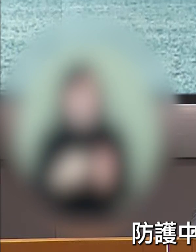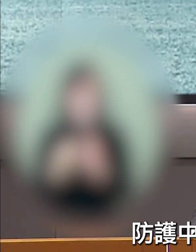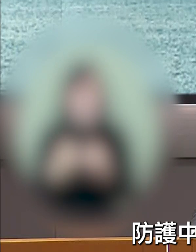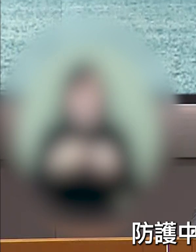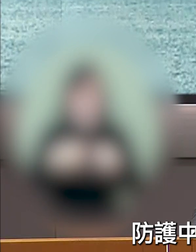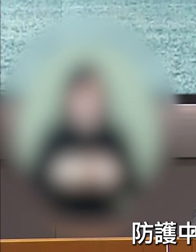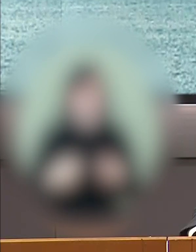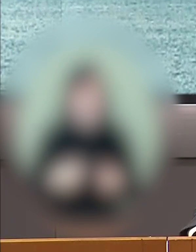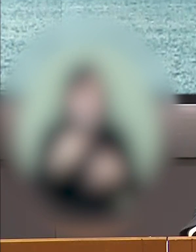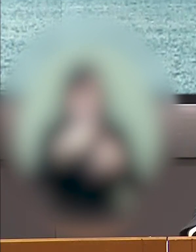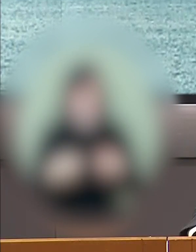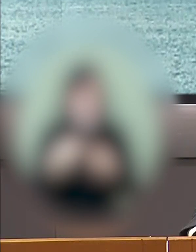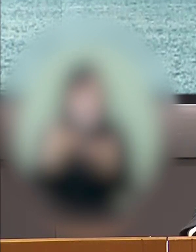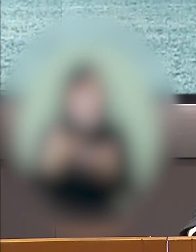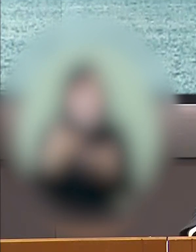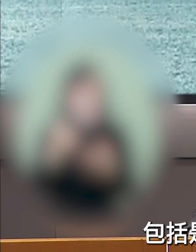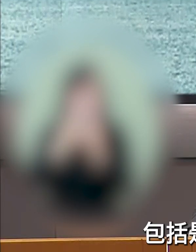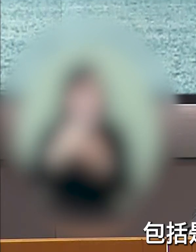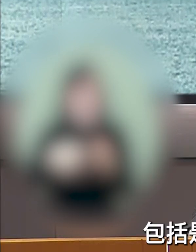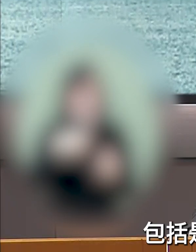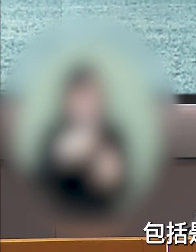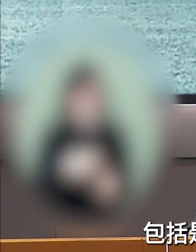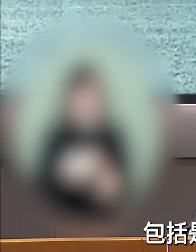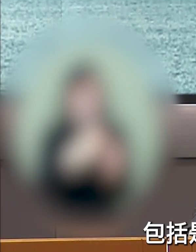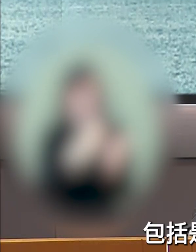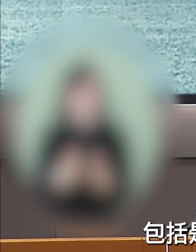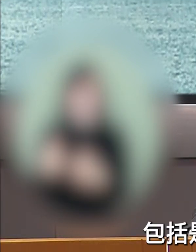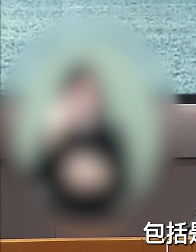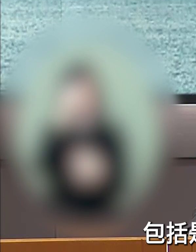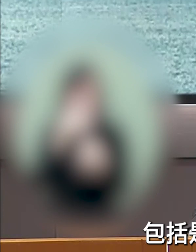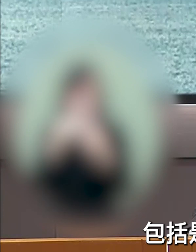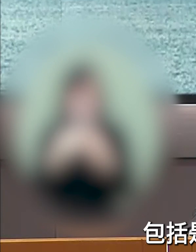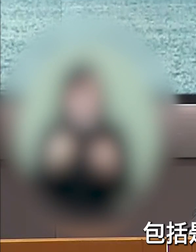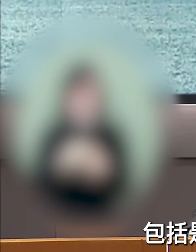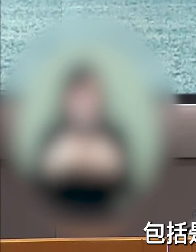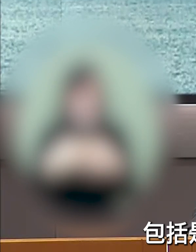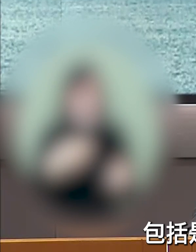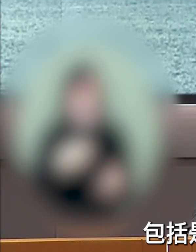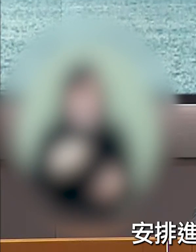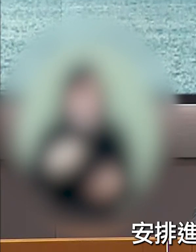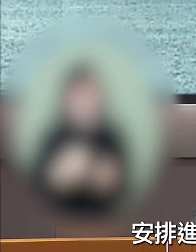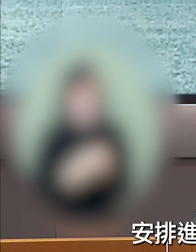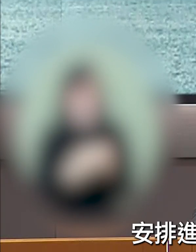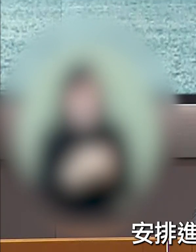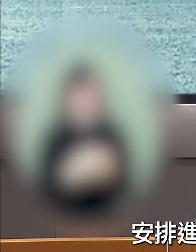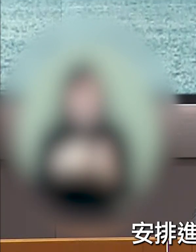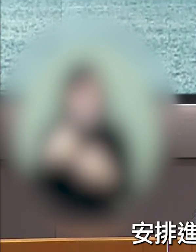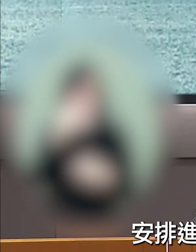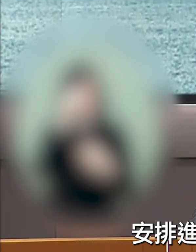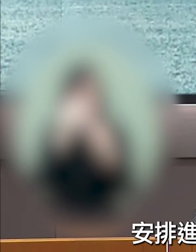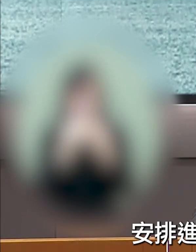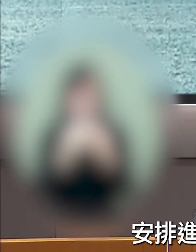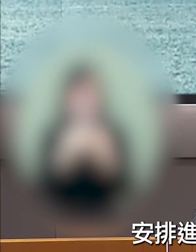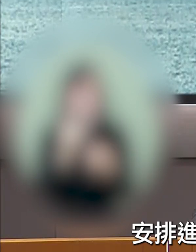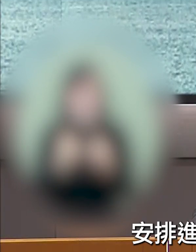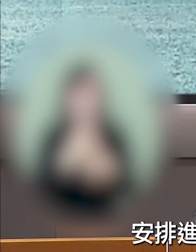申請人提供的資料作出一些跟進，包括是安排醫管局同事的醫學的支援，安排進入醫院或者社